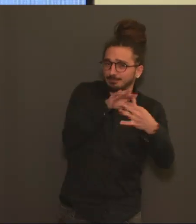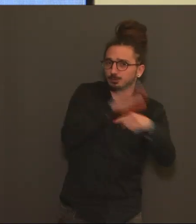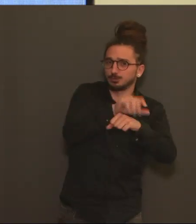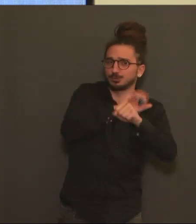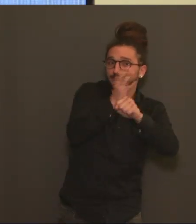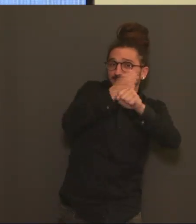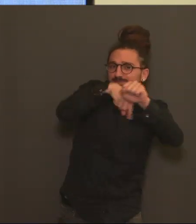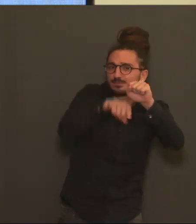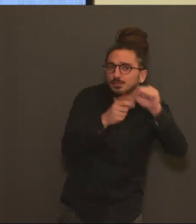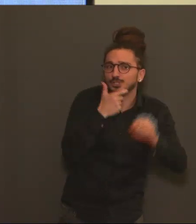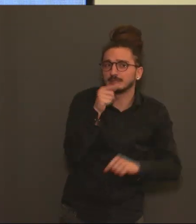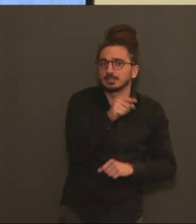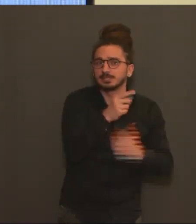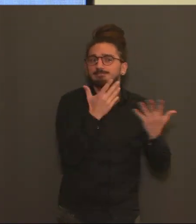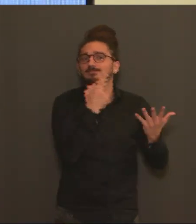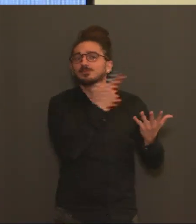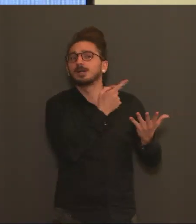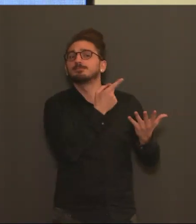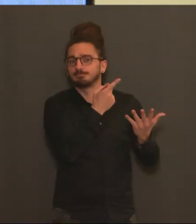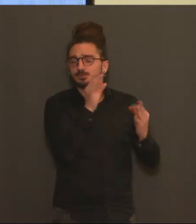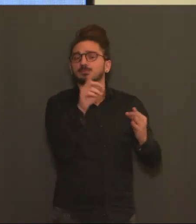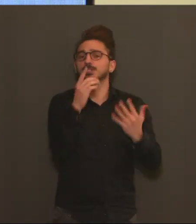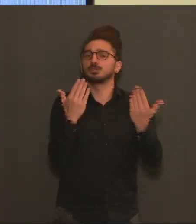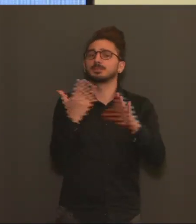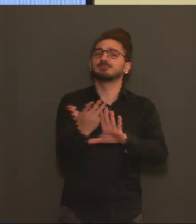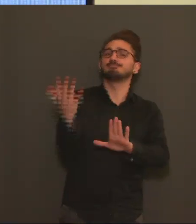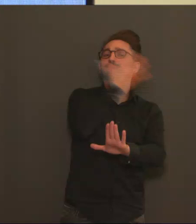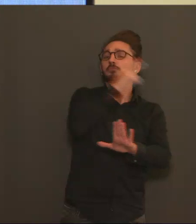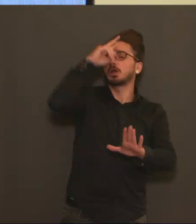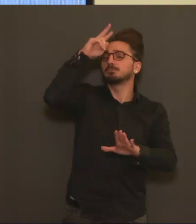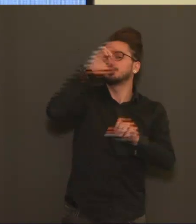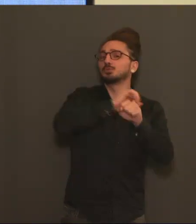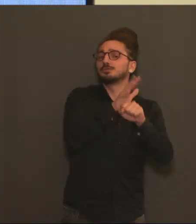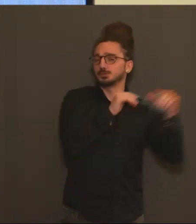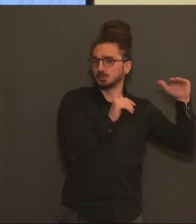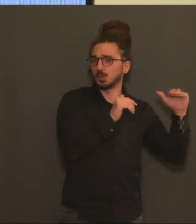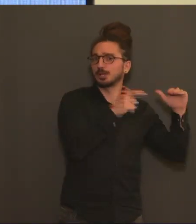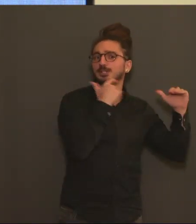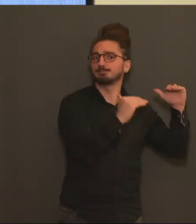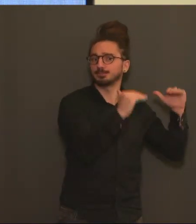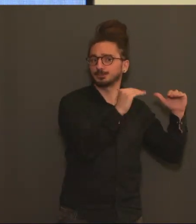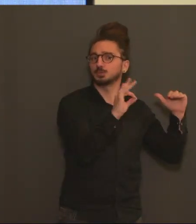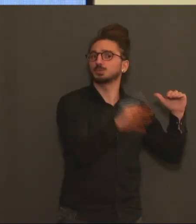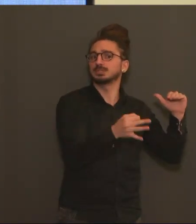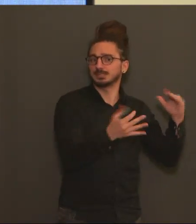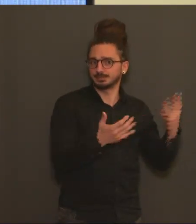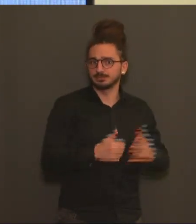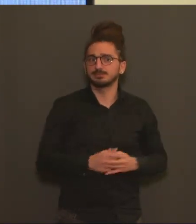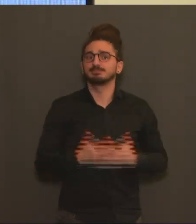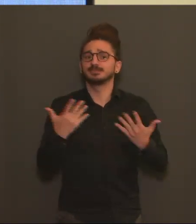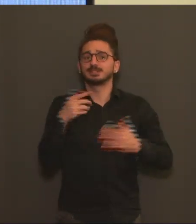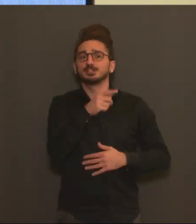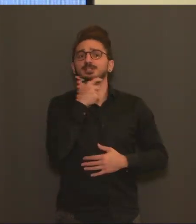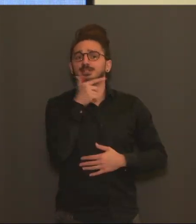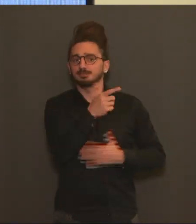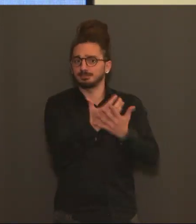aux précédents variants. Dans l'expérience anglaise, d'ailleurs, il y a la notion qu'il y a aussi une mortalité plus importante que par rapport